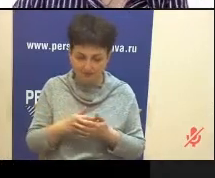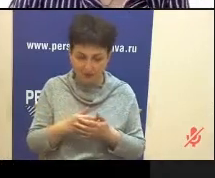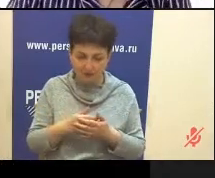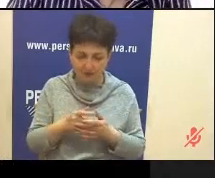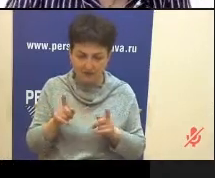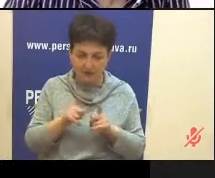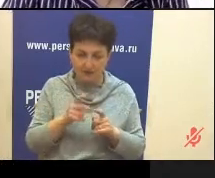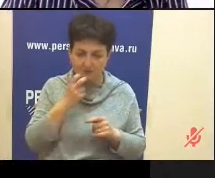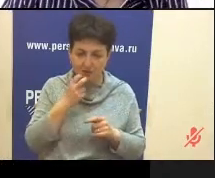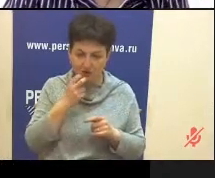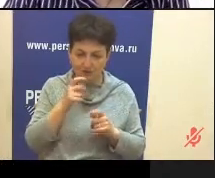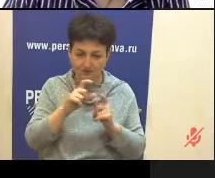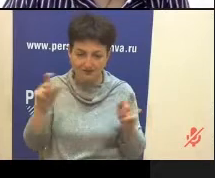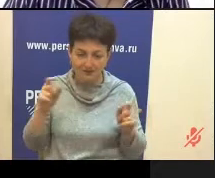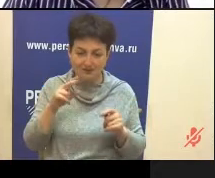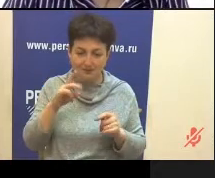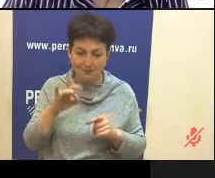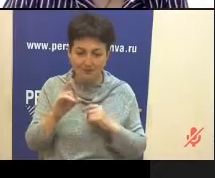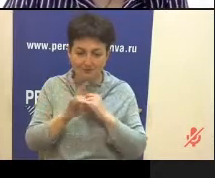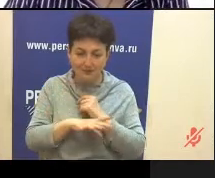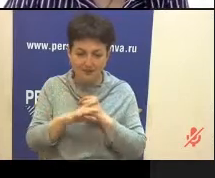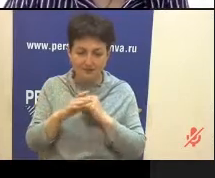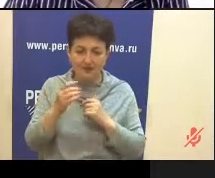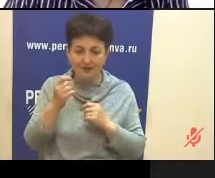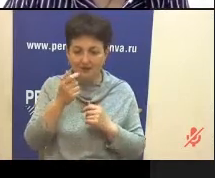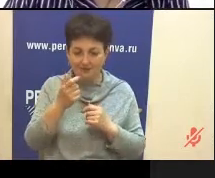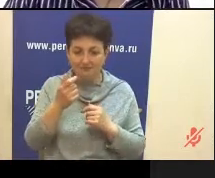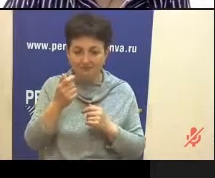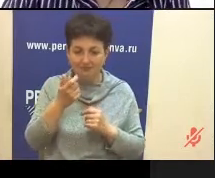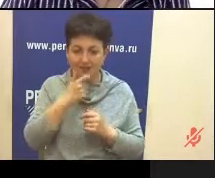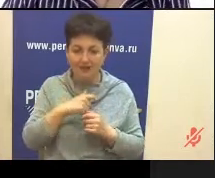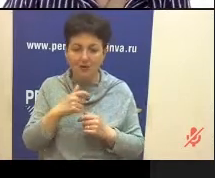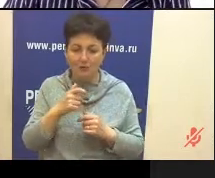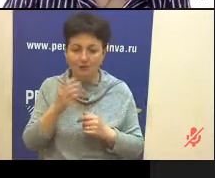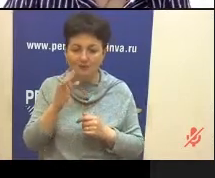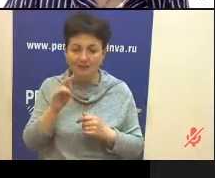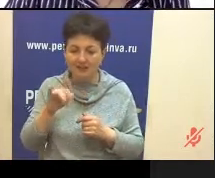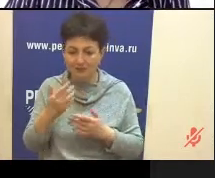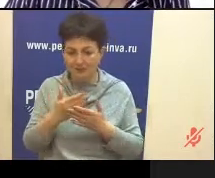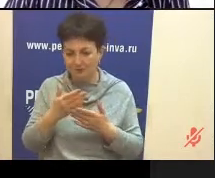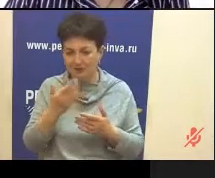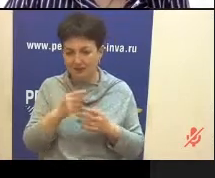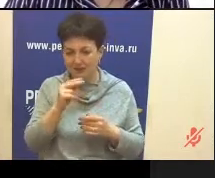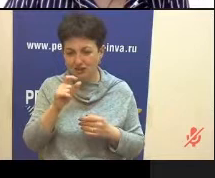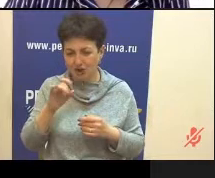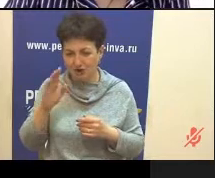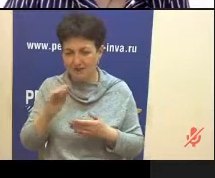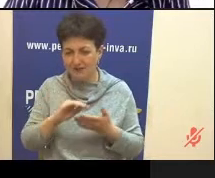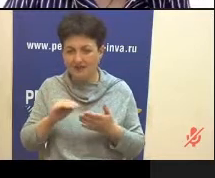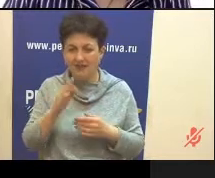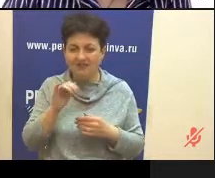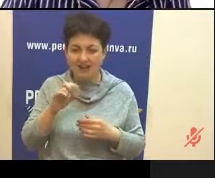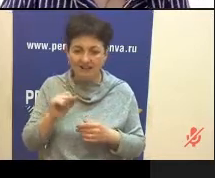посыл – вот так вот он смешно, может быть, называется, «Про бедную, но благородную вдову». Это всем нам известная чеховская, по-моему,